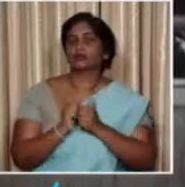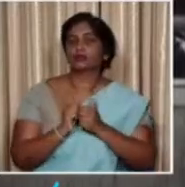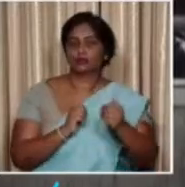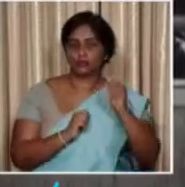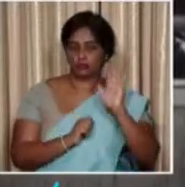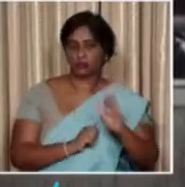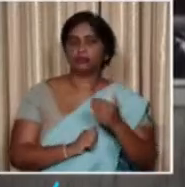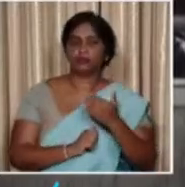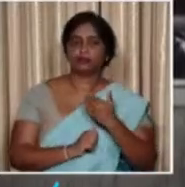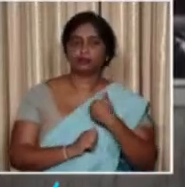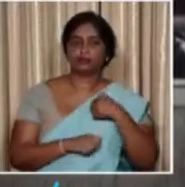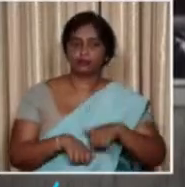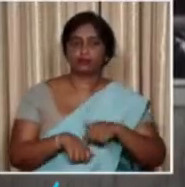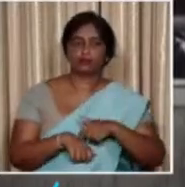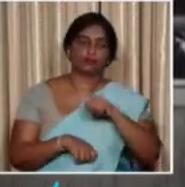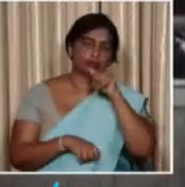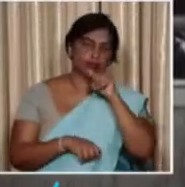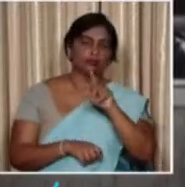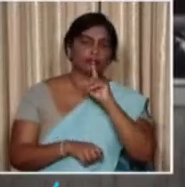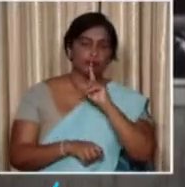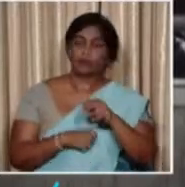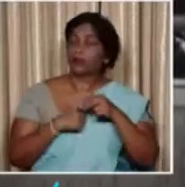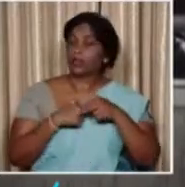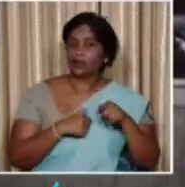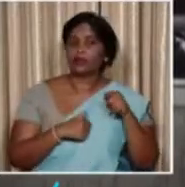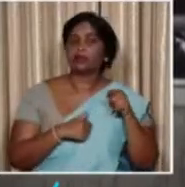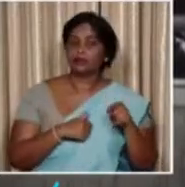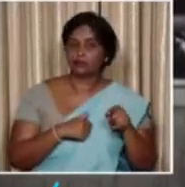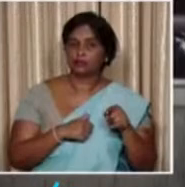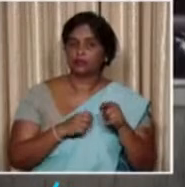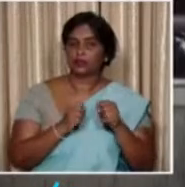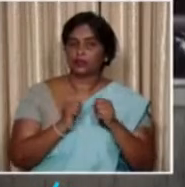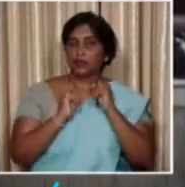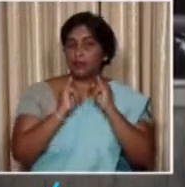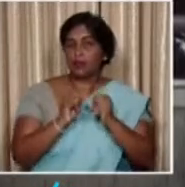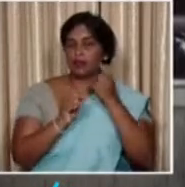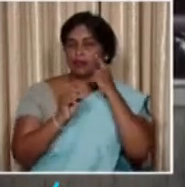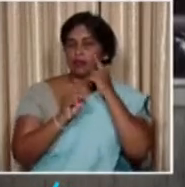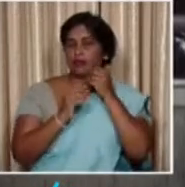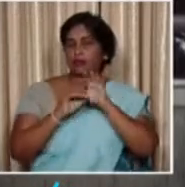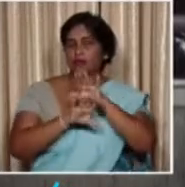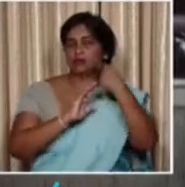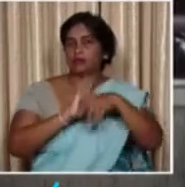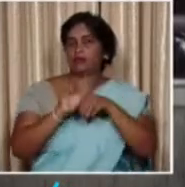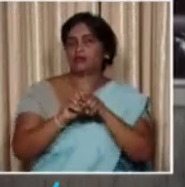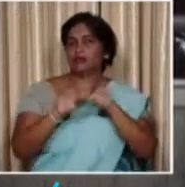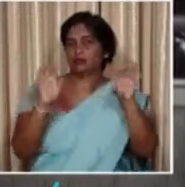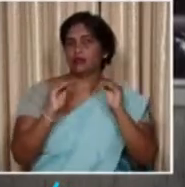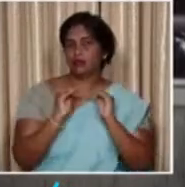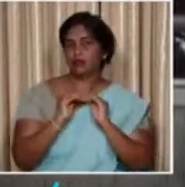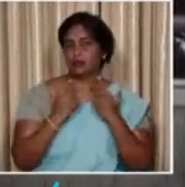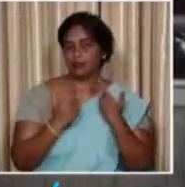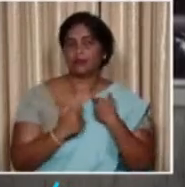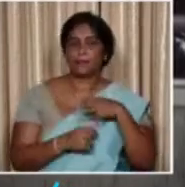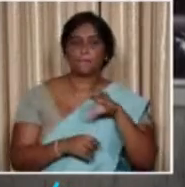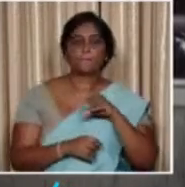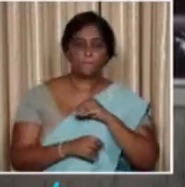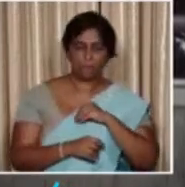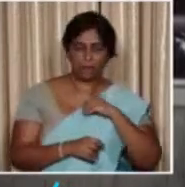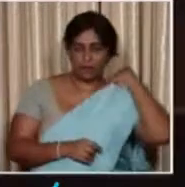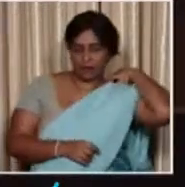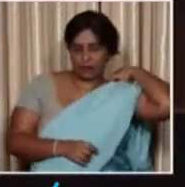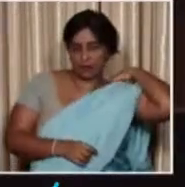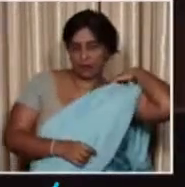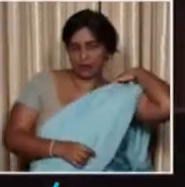සිද්ධ වෙන්න ඕනේ කියන කාරණේ මේ අවස්ථාවේ මම පැහැදිලිව කියනවා. මොකද හේතුව මේකෙන් වැරදි චිත්‍රයක් රටට යනවා. ඒක සුදුසු නැහැ කියන කාරණේ අපි පිළිගන්නවා ගරු